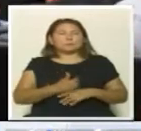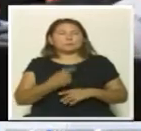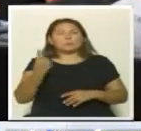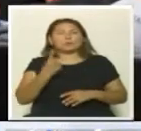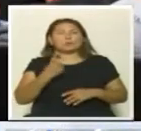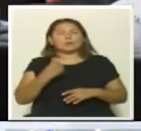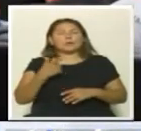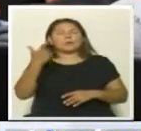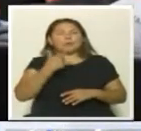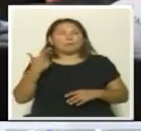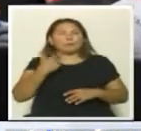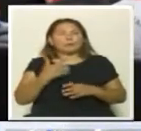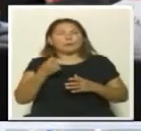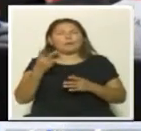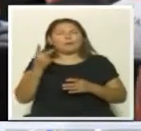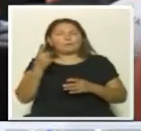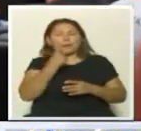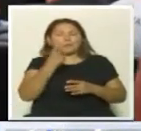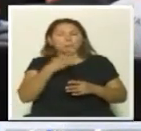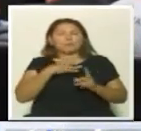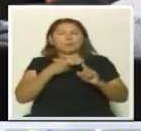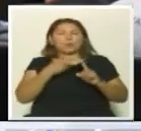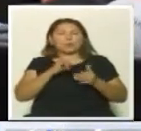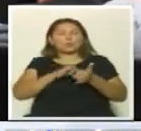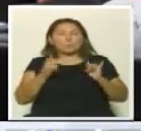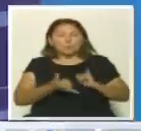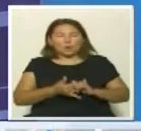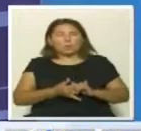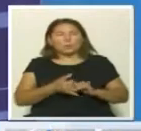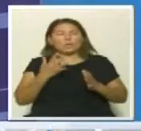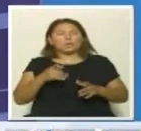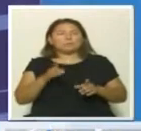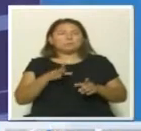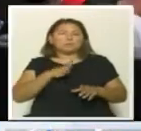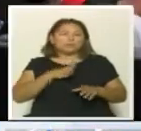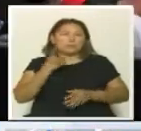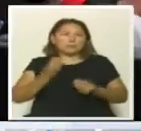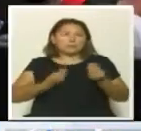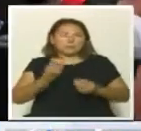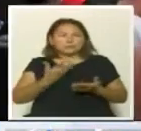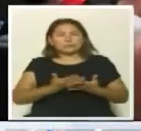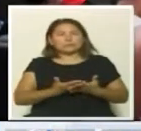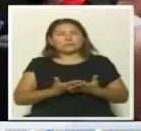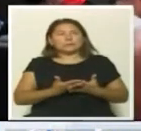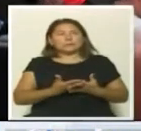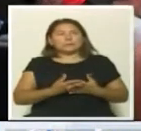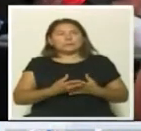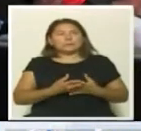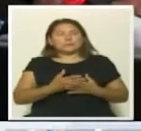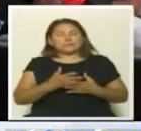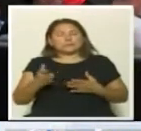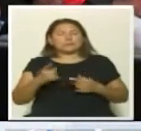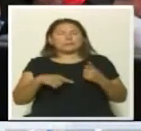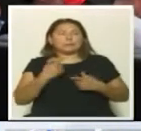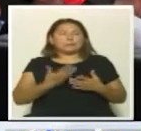Бірінші бойым Атыраудыкі, екінші бойым Өскемендікі болды. Жақсы балдар. Финалға қарсыласым, мықты қарсылас, одан алдында